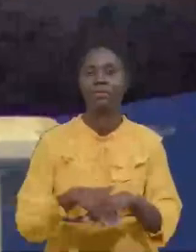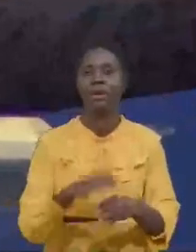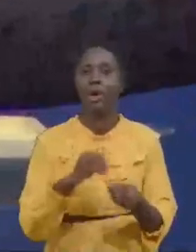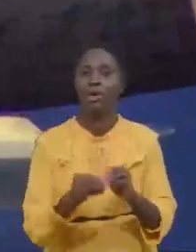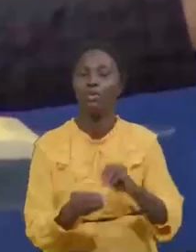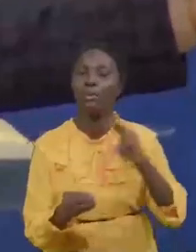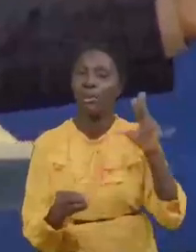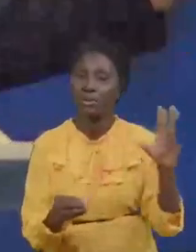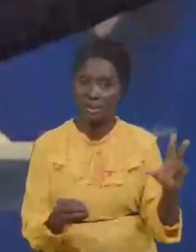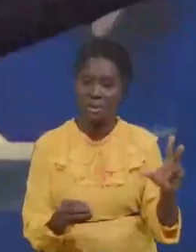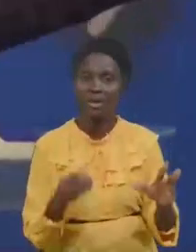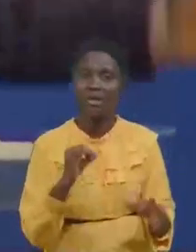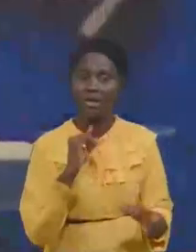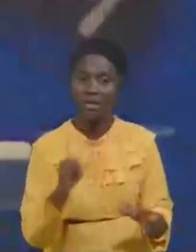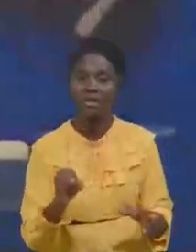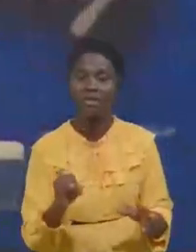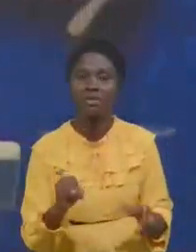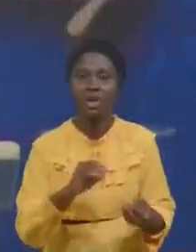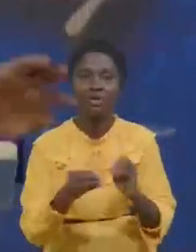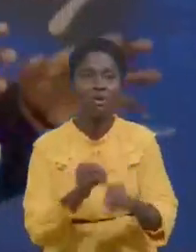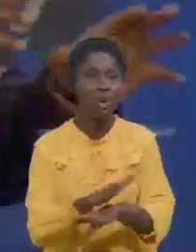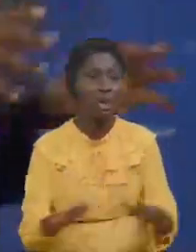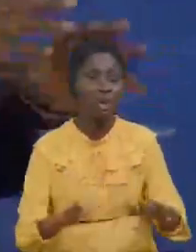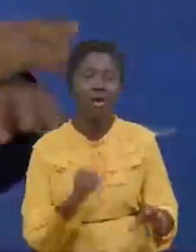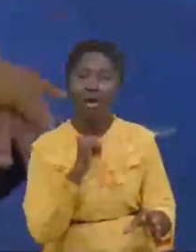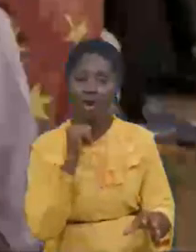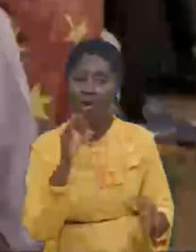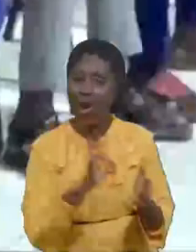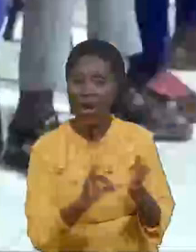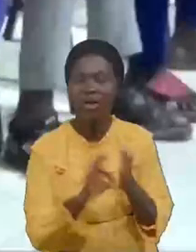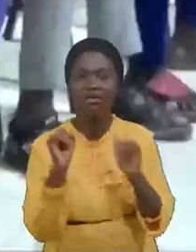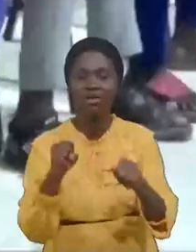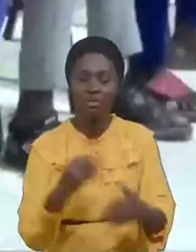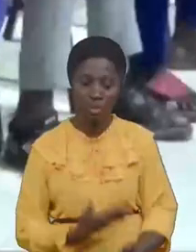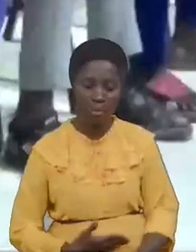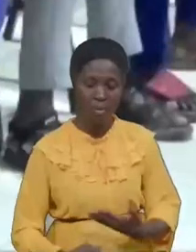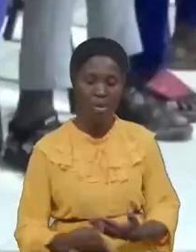droits d'aînesse innombrables dans le royaume